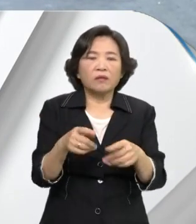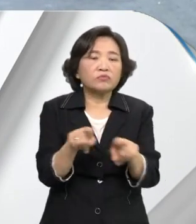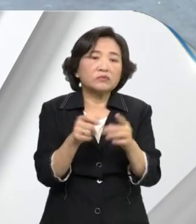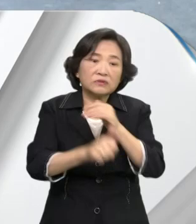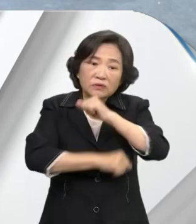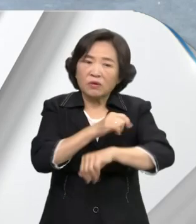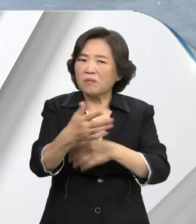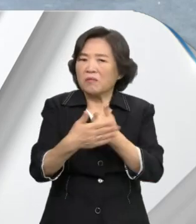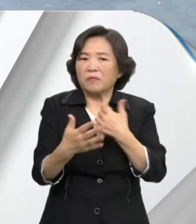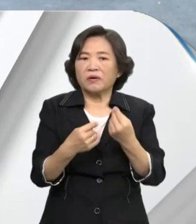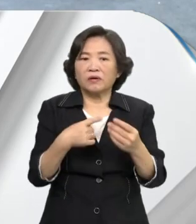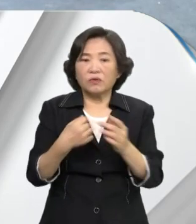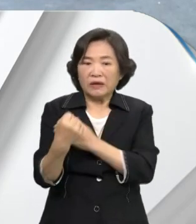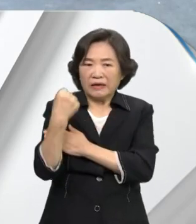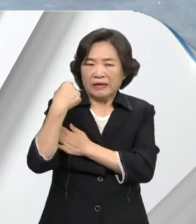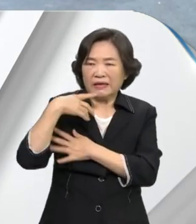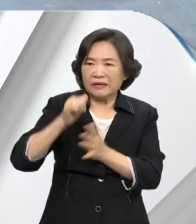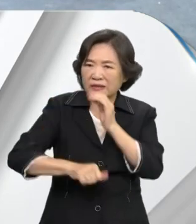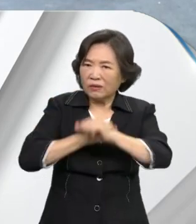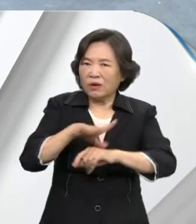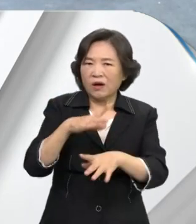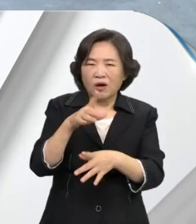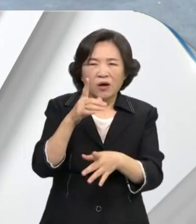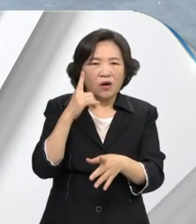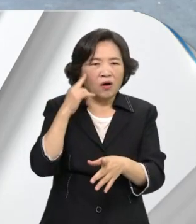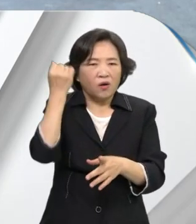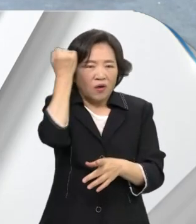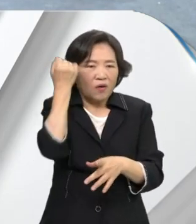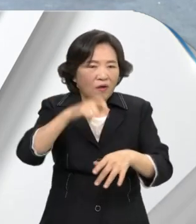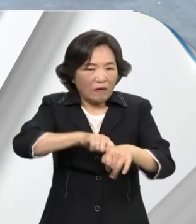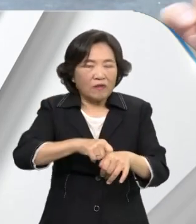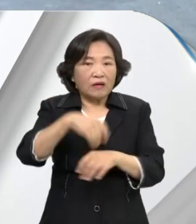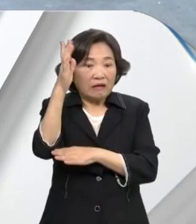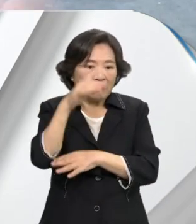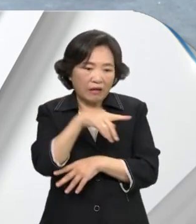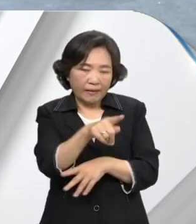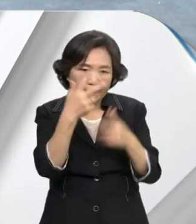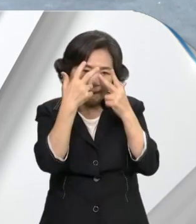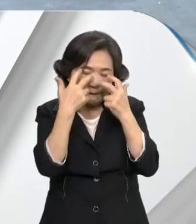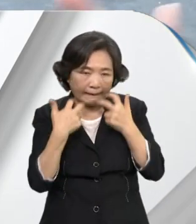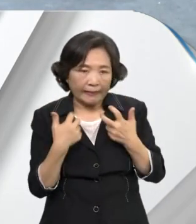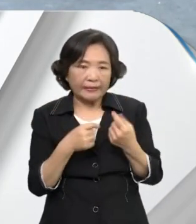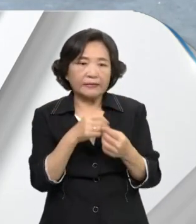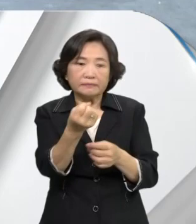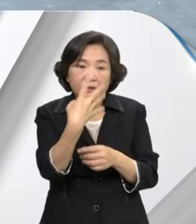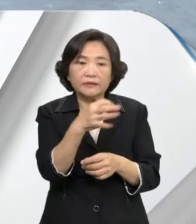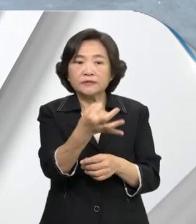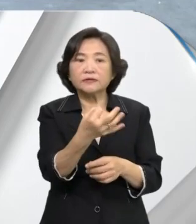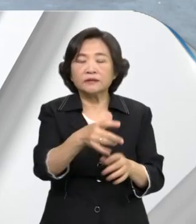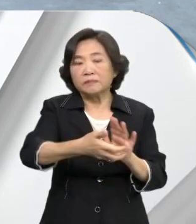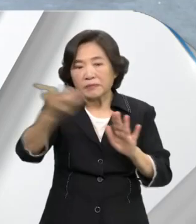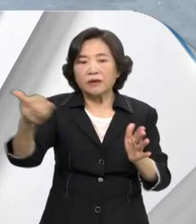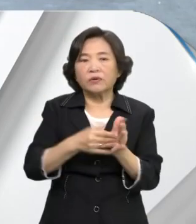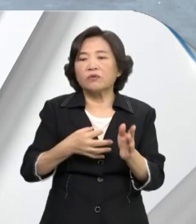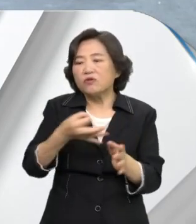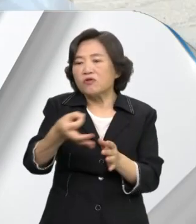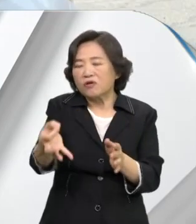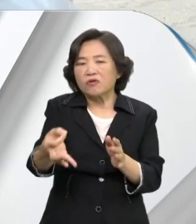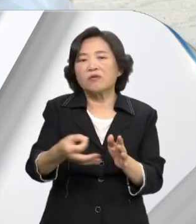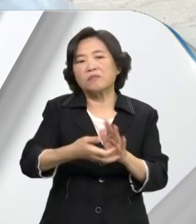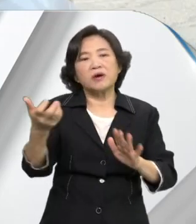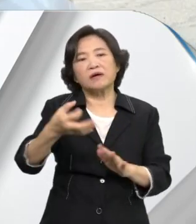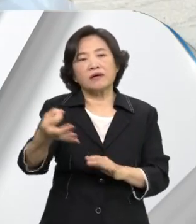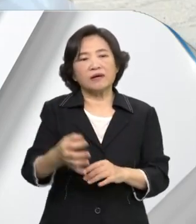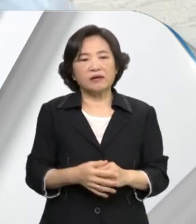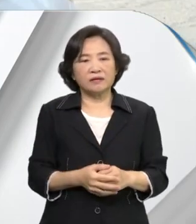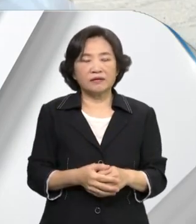生活，我们是很努力的在生存生活。可是他只有看到钱，他就是用所有的钱来告诉我们，你们先搬，我给你多一点钱。 为